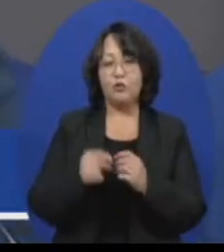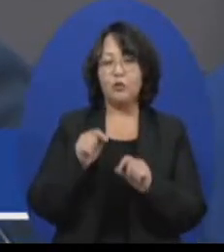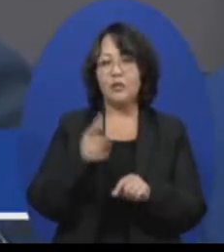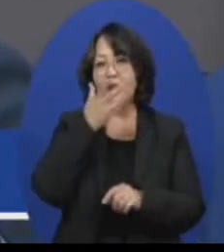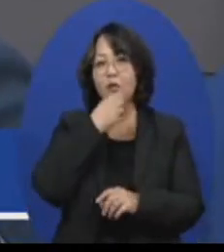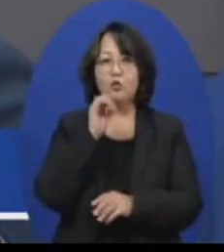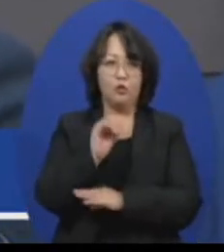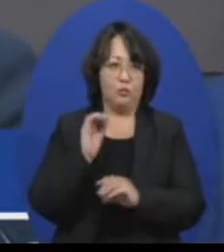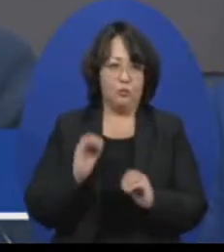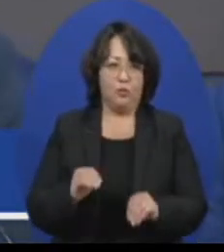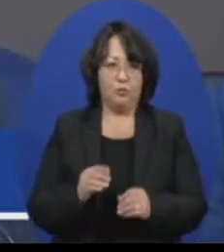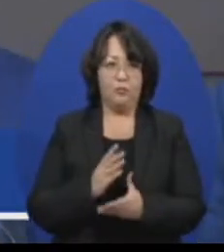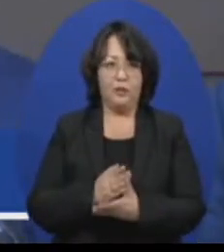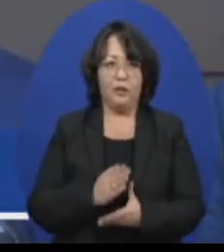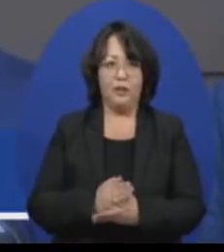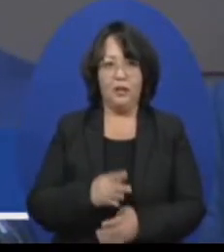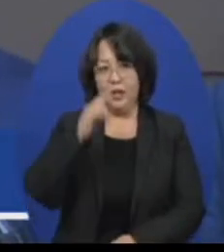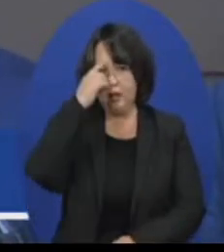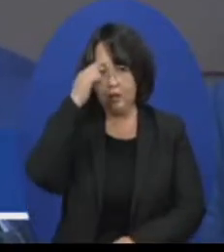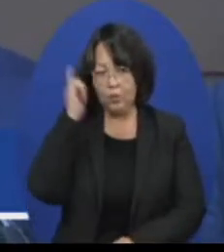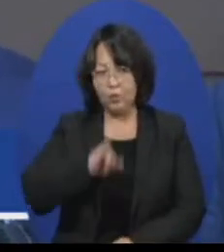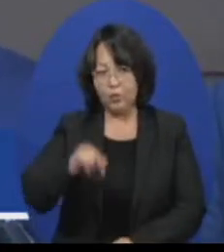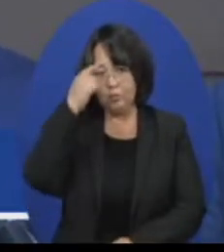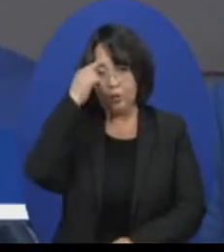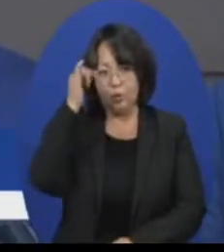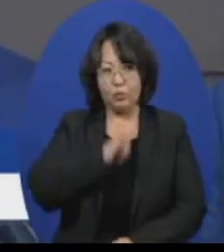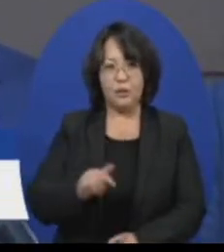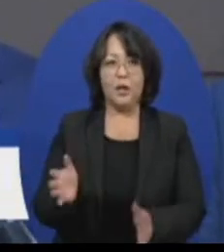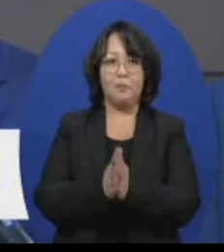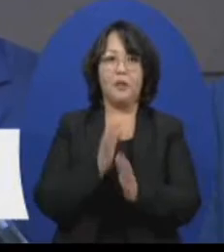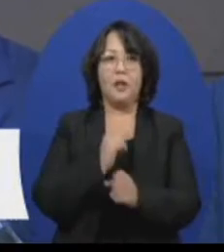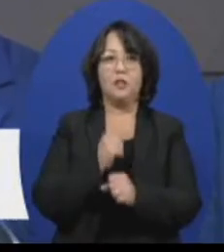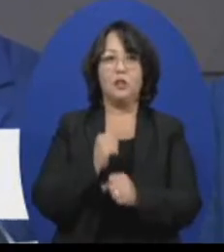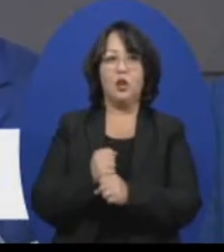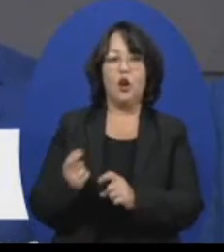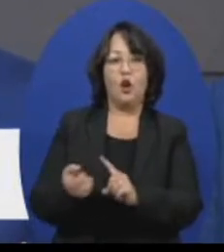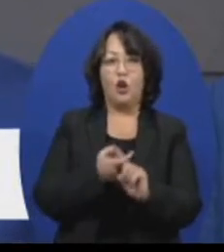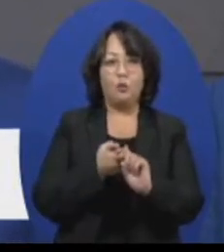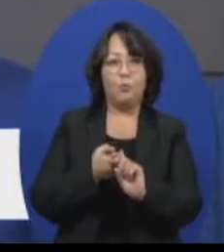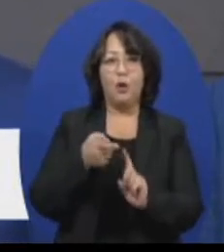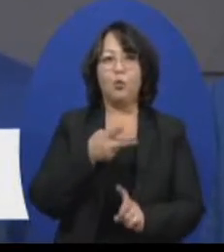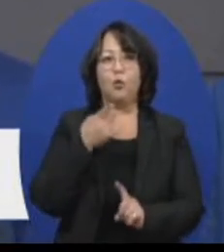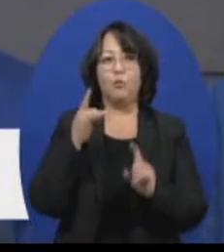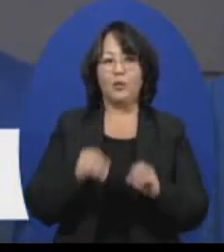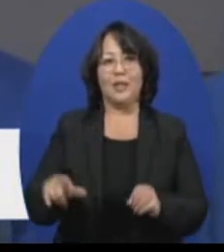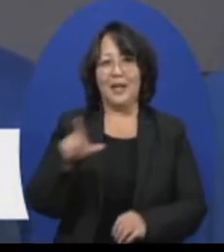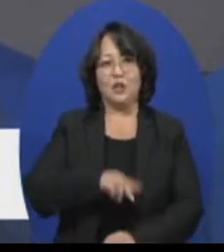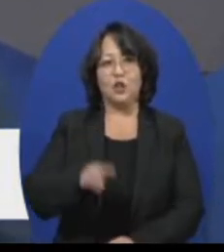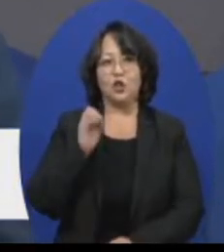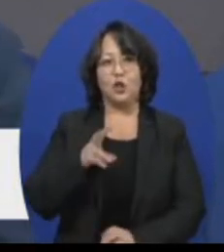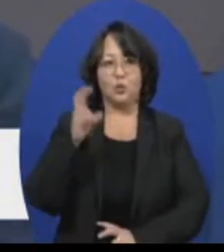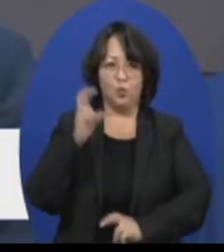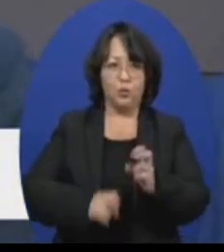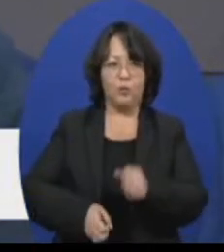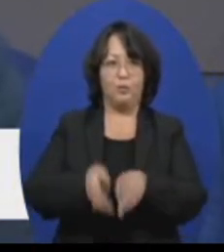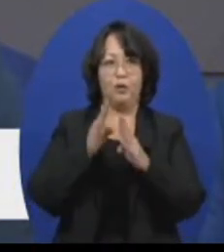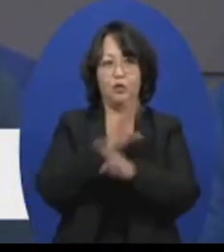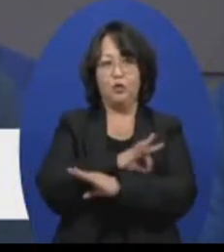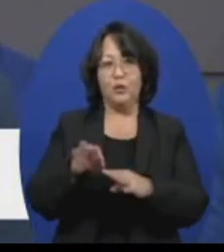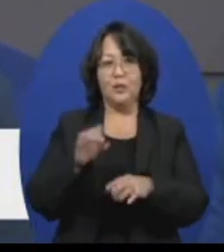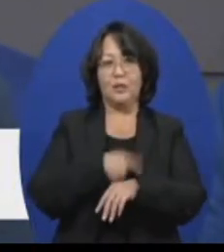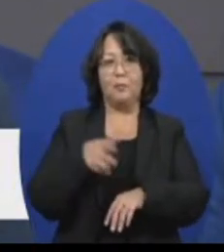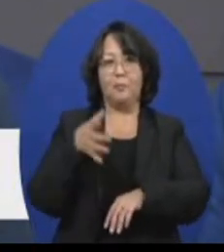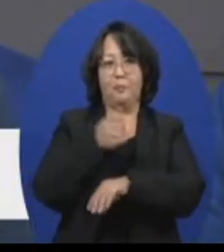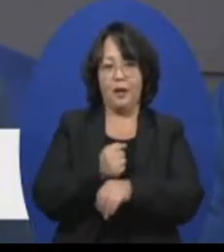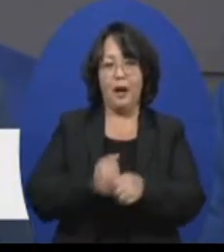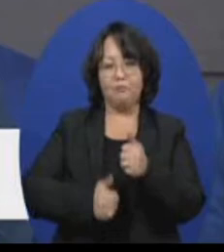давхарсан сайхан өдөр болж байна. Энэ тэг Монголын хамтын ажиллагааныг үүрүүлсэн газрын тос боловсруулах үйлдвэр байгуулах төслийг цаг